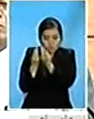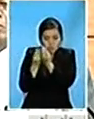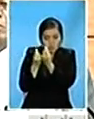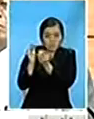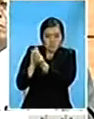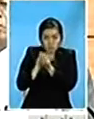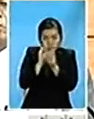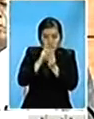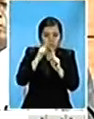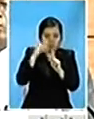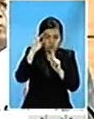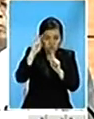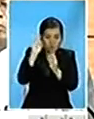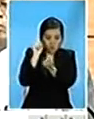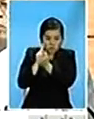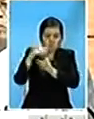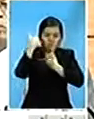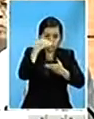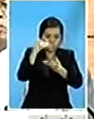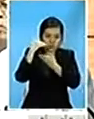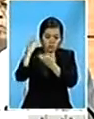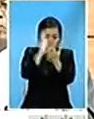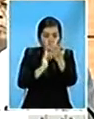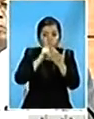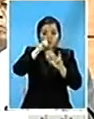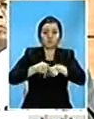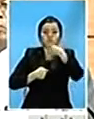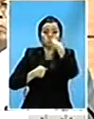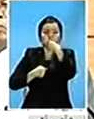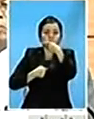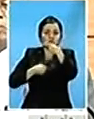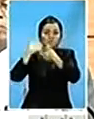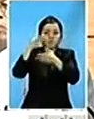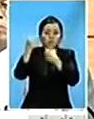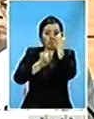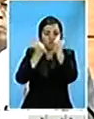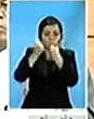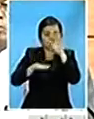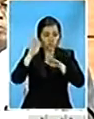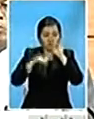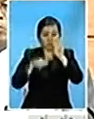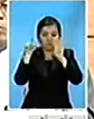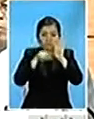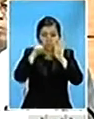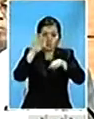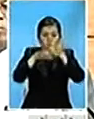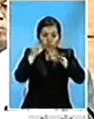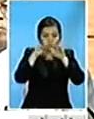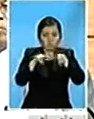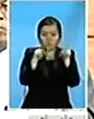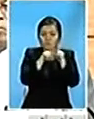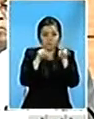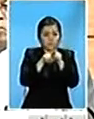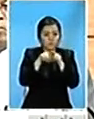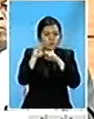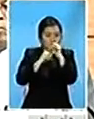นายนที่ผ่านมาพบว่าการส่งออกของประเทศเนี่ยติดลบครับติดลบประมาณ 4% เศษเมื่อเทียบกับระยะเวลาเดียวกัน